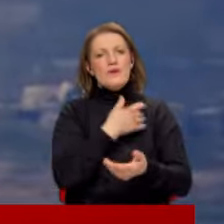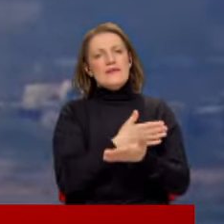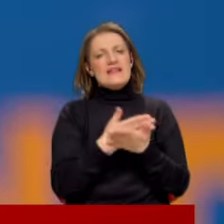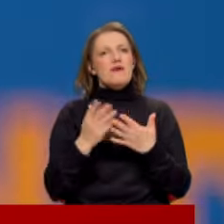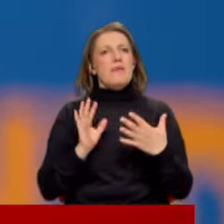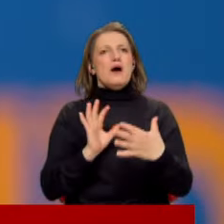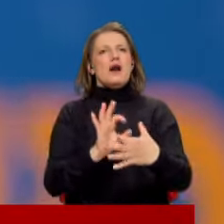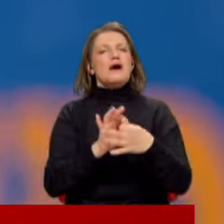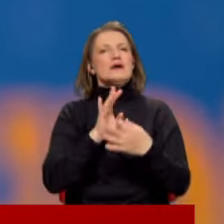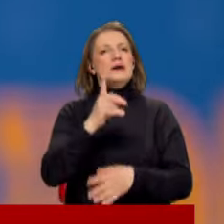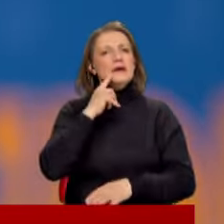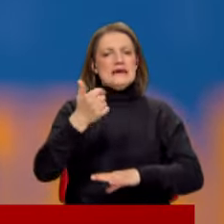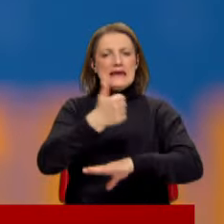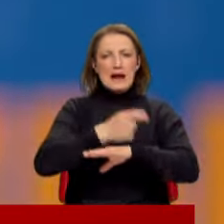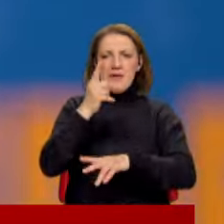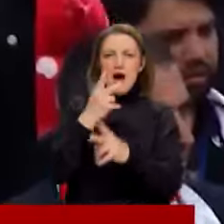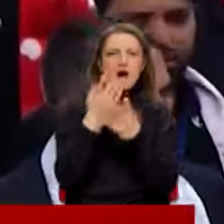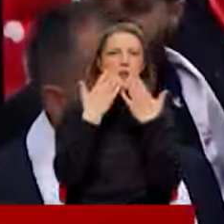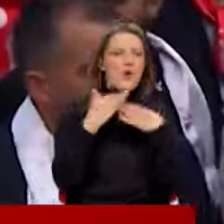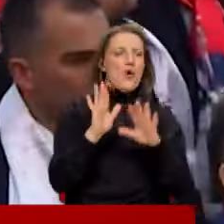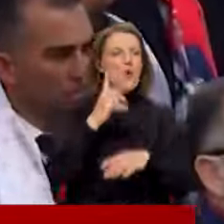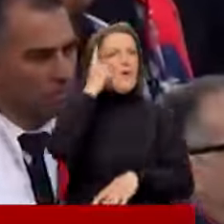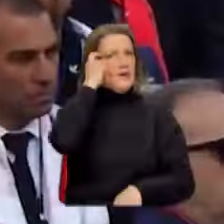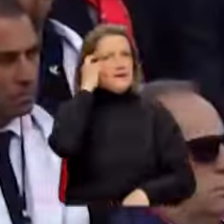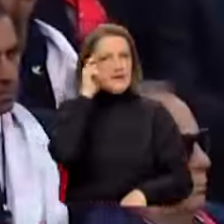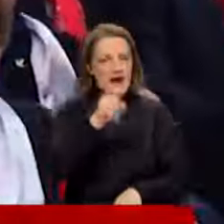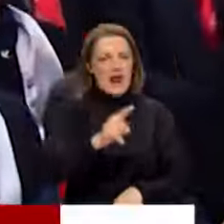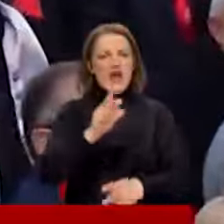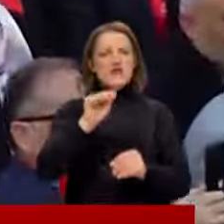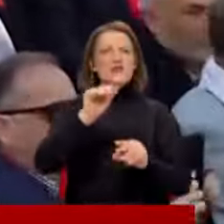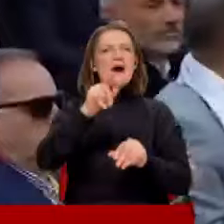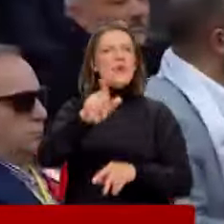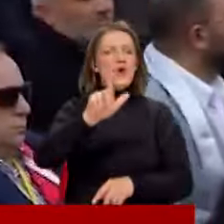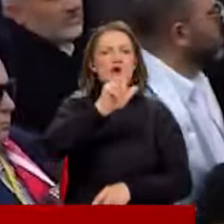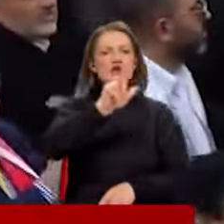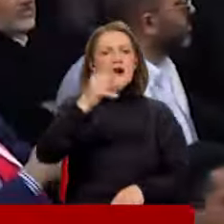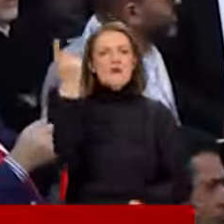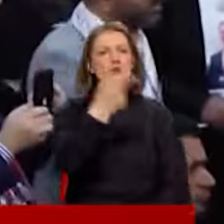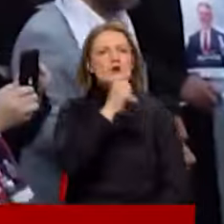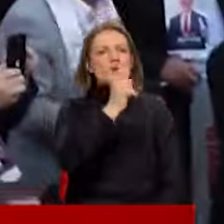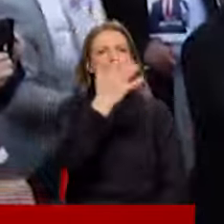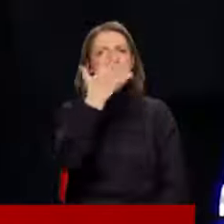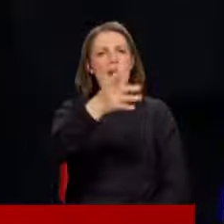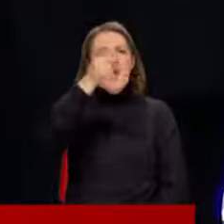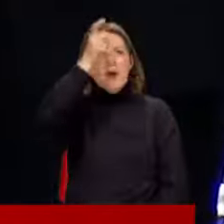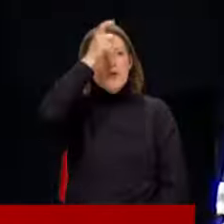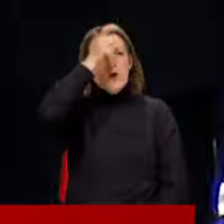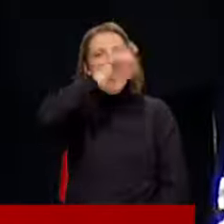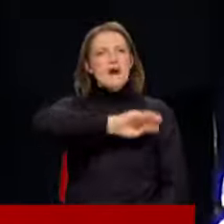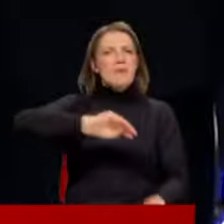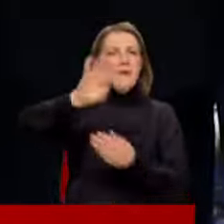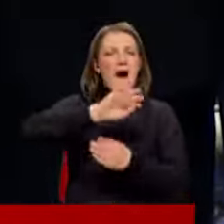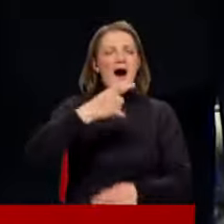devamına ilişkin iktidardan bir açıklama yok. İsrail çimento ihtiyacının %95'ini Türkiye'den